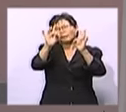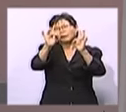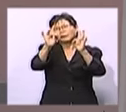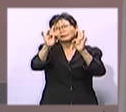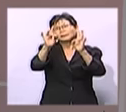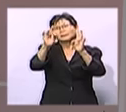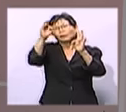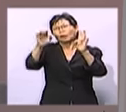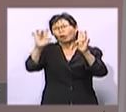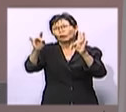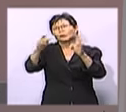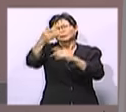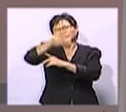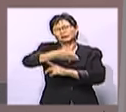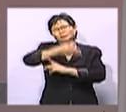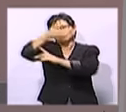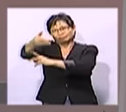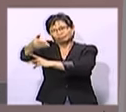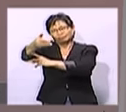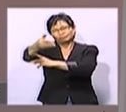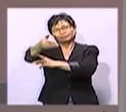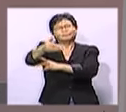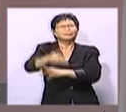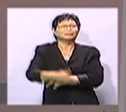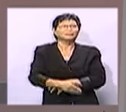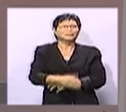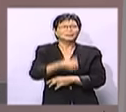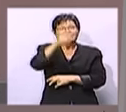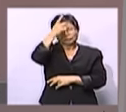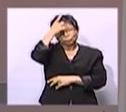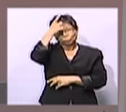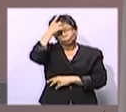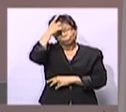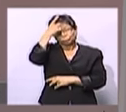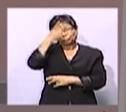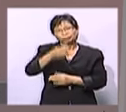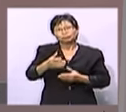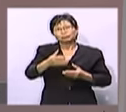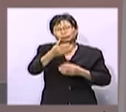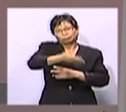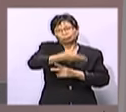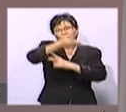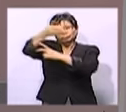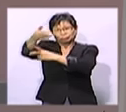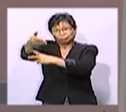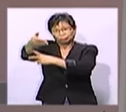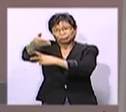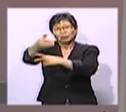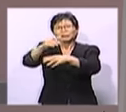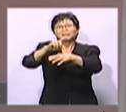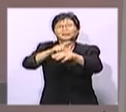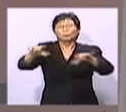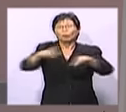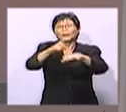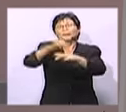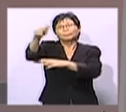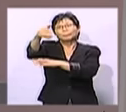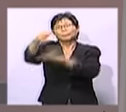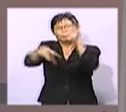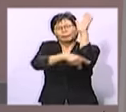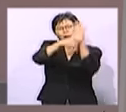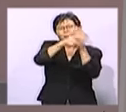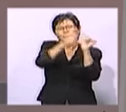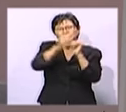bendera kontingen Malaysia. Datuk Azim turut mencadangkan acara penyerahan bendera berkenaan dilakukan di Parlimen bersama